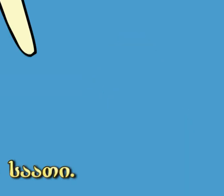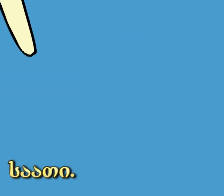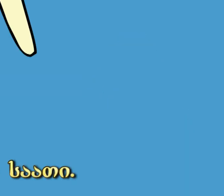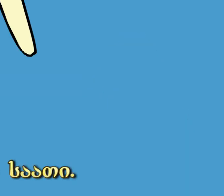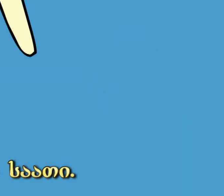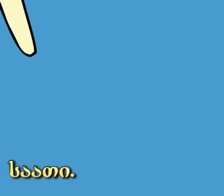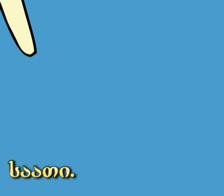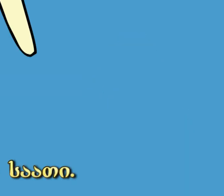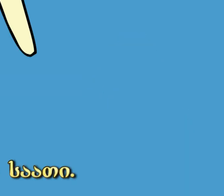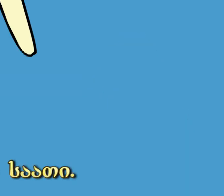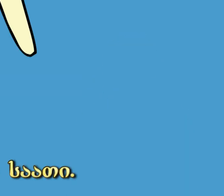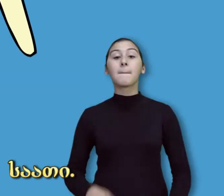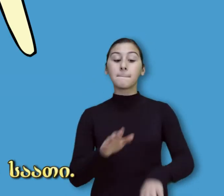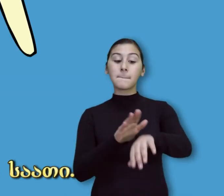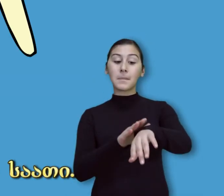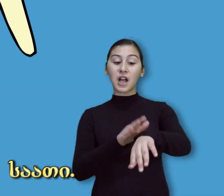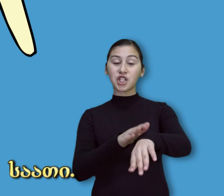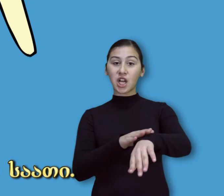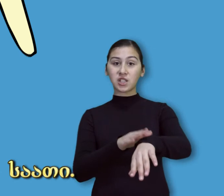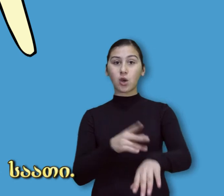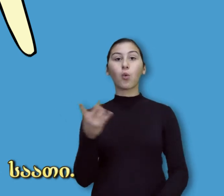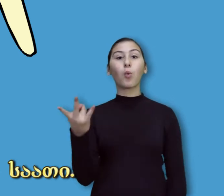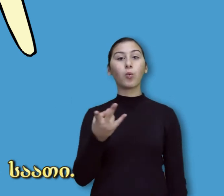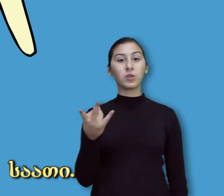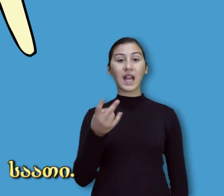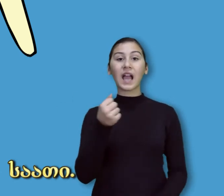მაჯაზე უნდა გავიკეთო საათი.